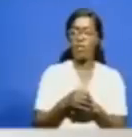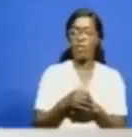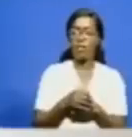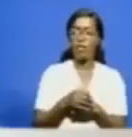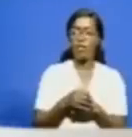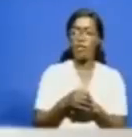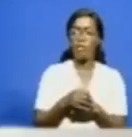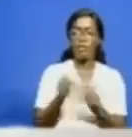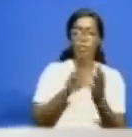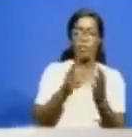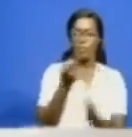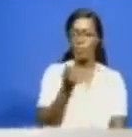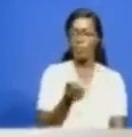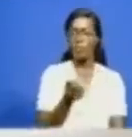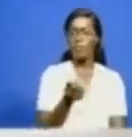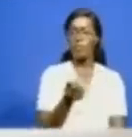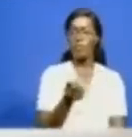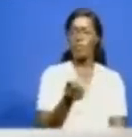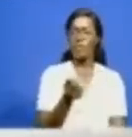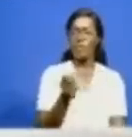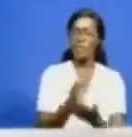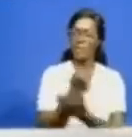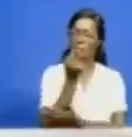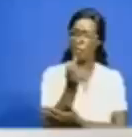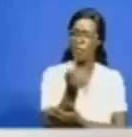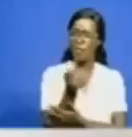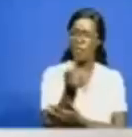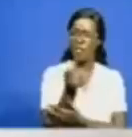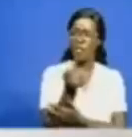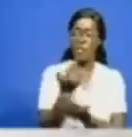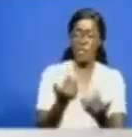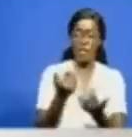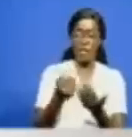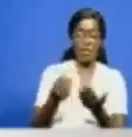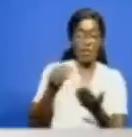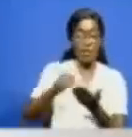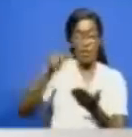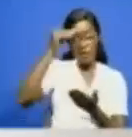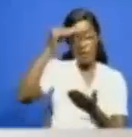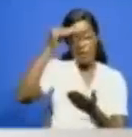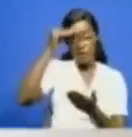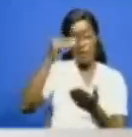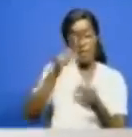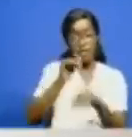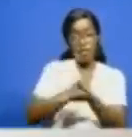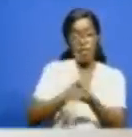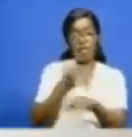kusoma kidogo hapa, kuna kitu kimoja tu leo nimejifahamisha na ni vizuri